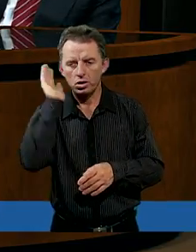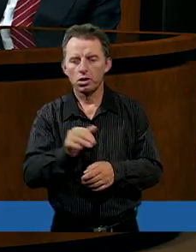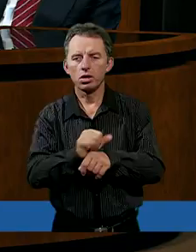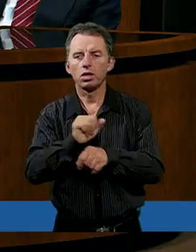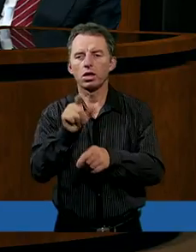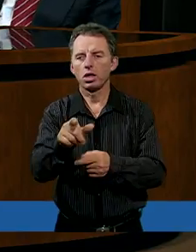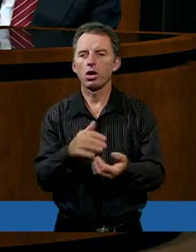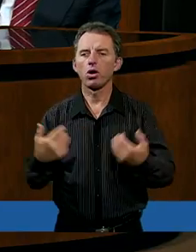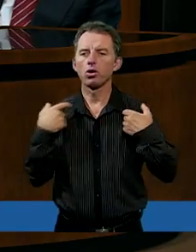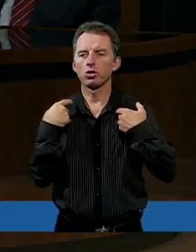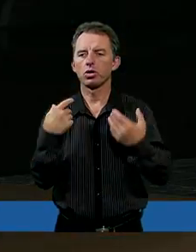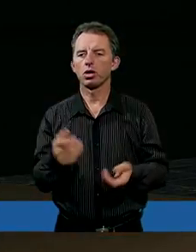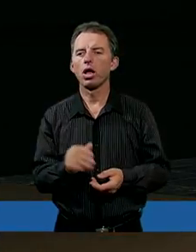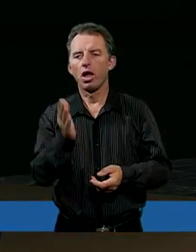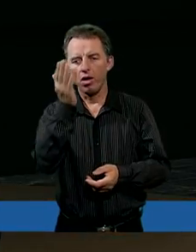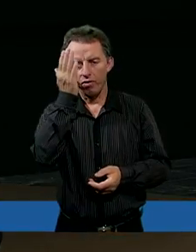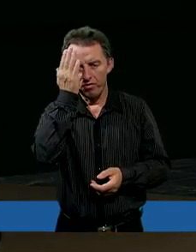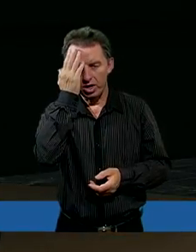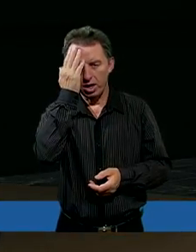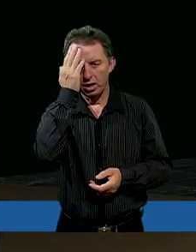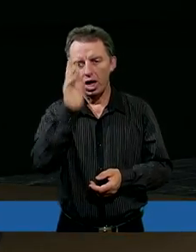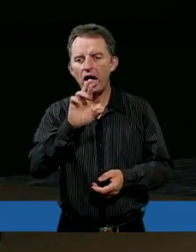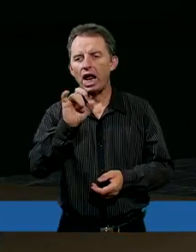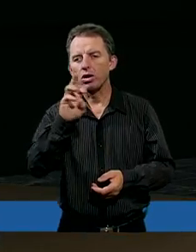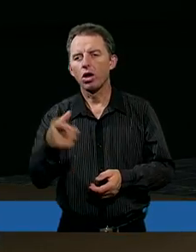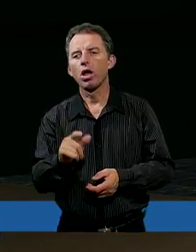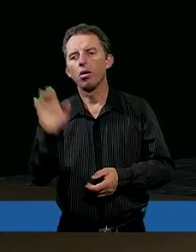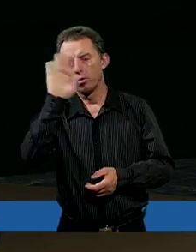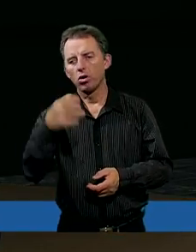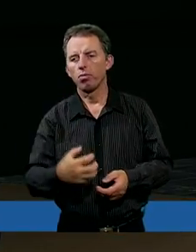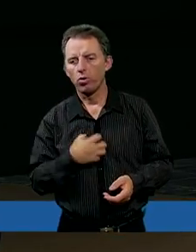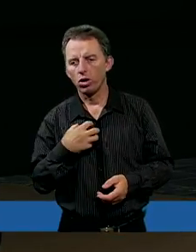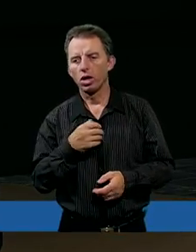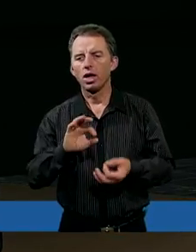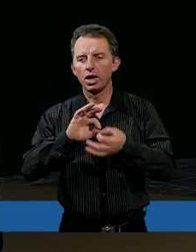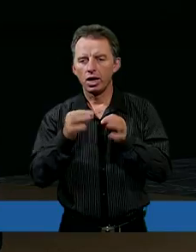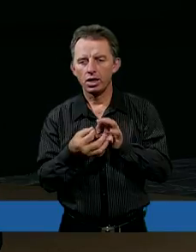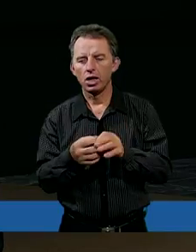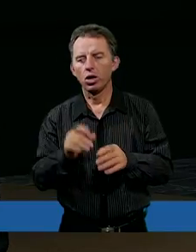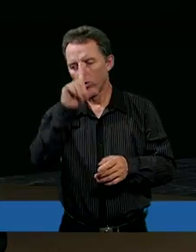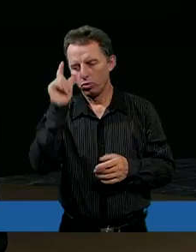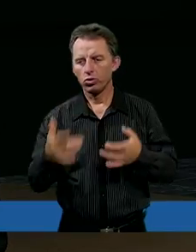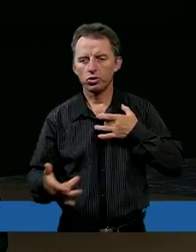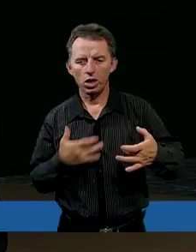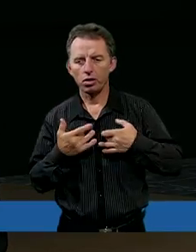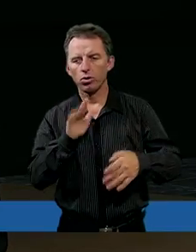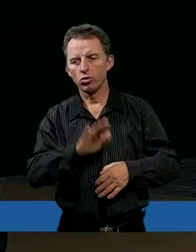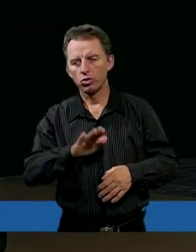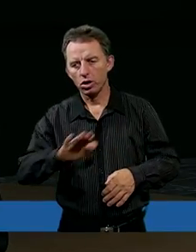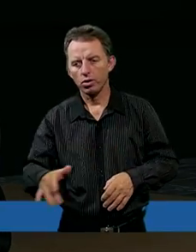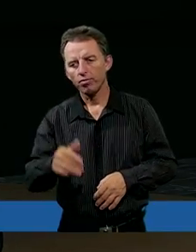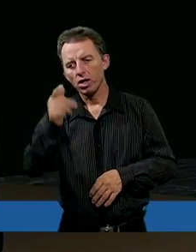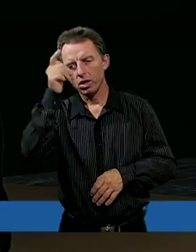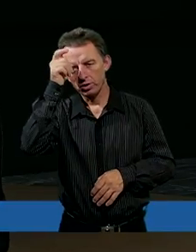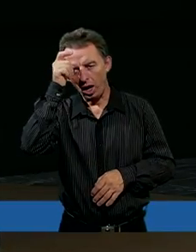życia? Ja wiem, że to jest taka racjonalizacja, bo ból jest zawsze bólem, a szczególnie gdy cierpią dzieci.